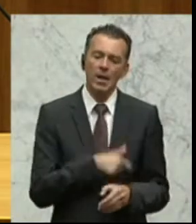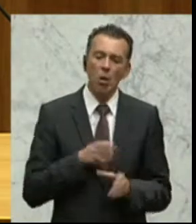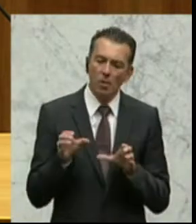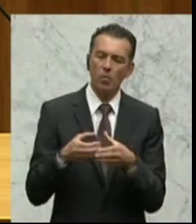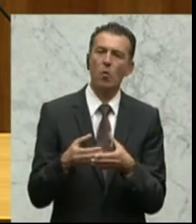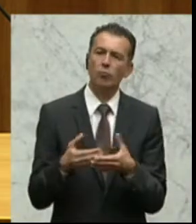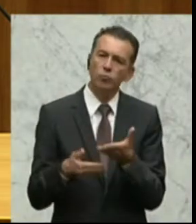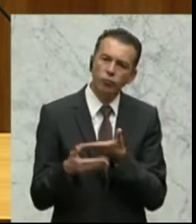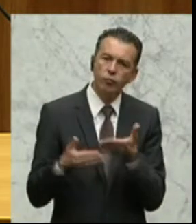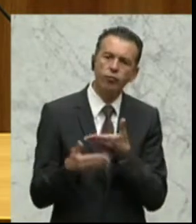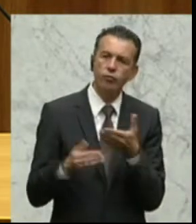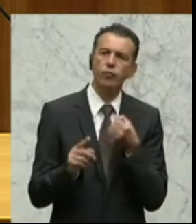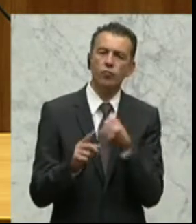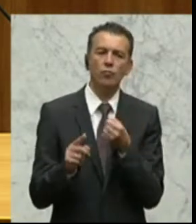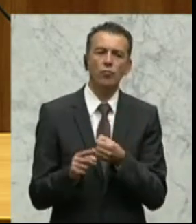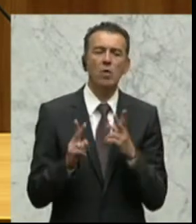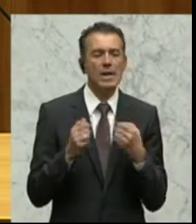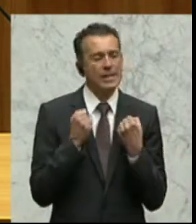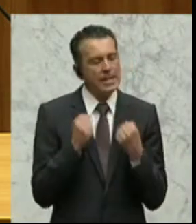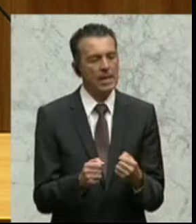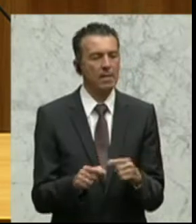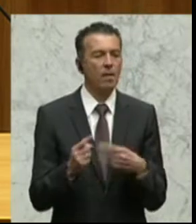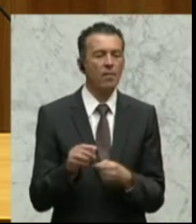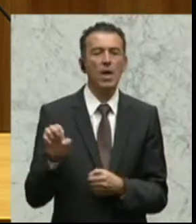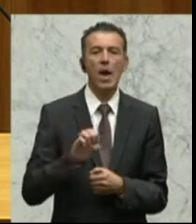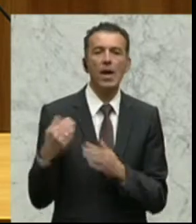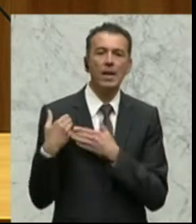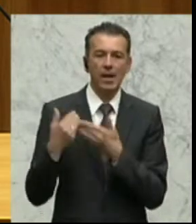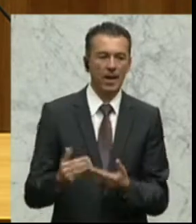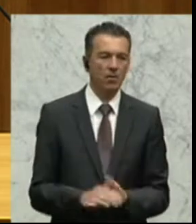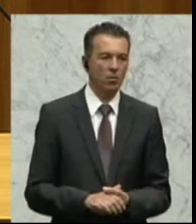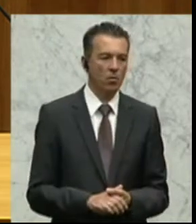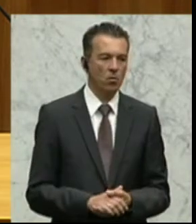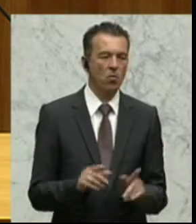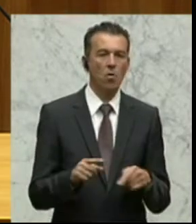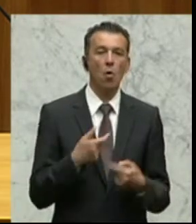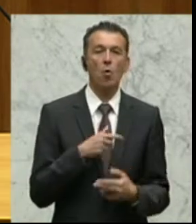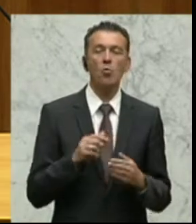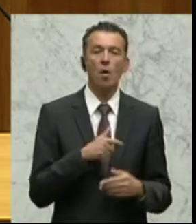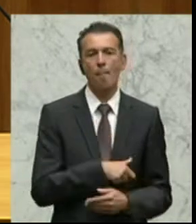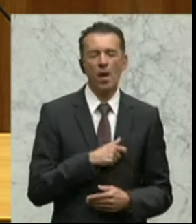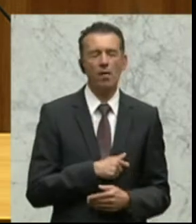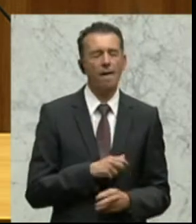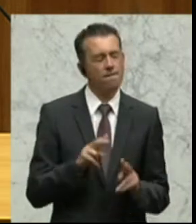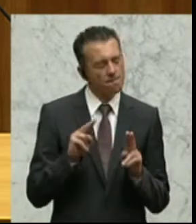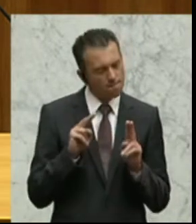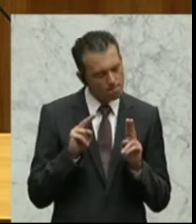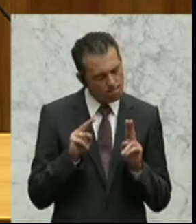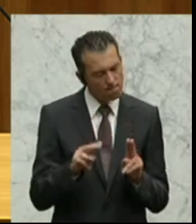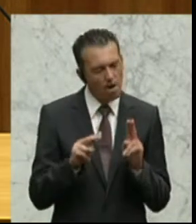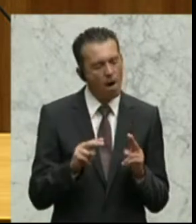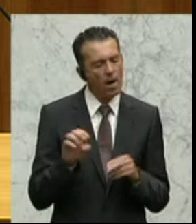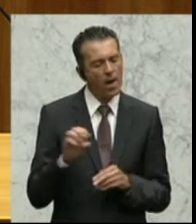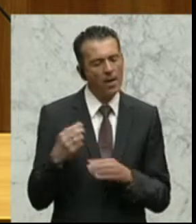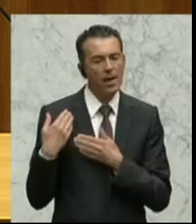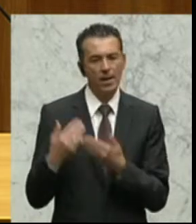darauf gefasst machen, wir werden eine echte Entlastung machen. Unsere Fraktion ist für eine echte Entlastung und wir sind für Einsparungen, weil wir können